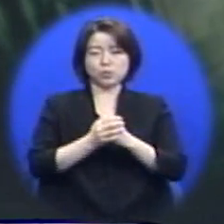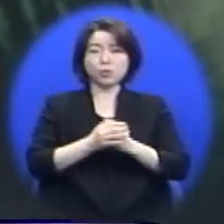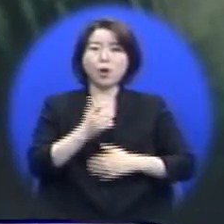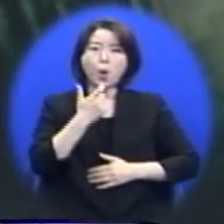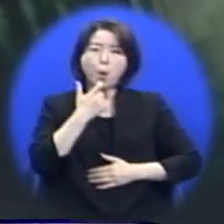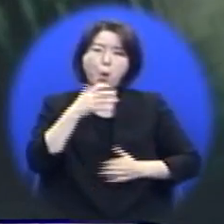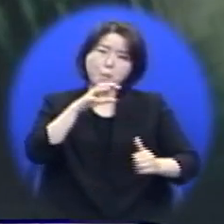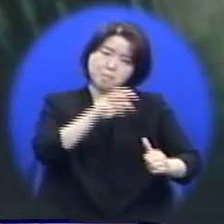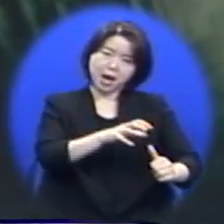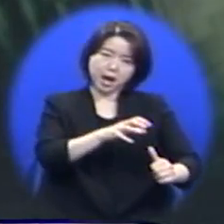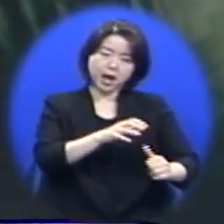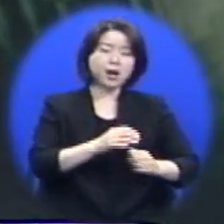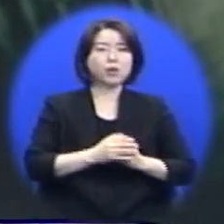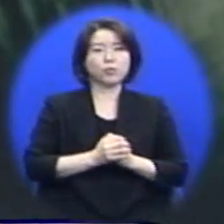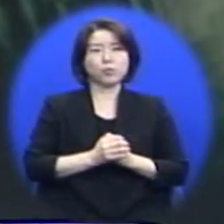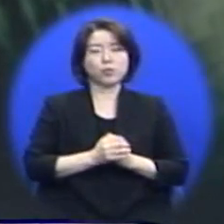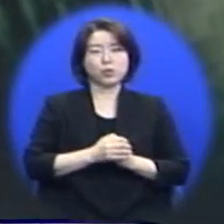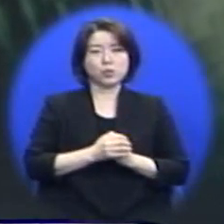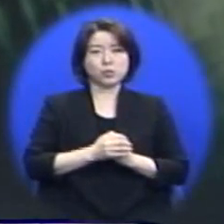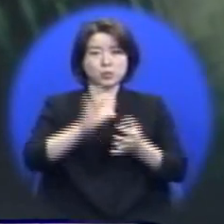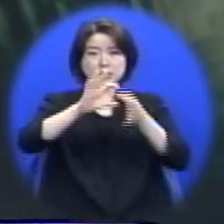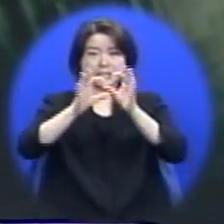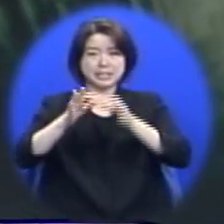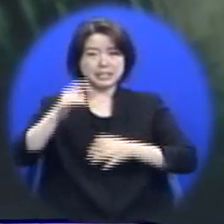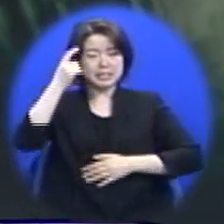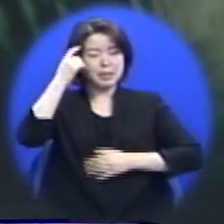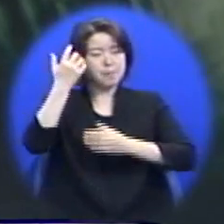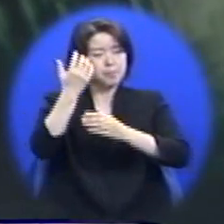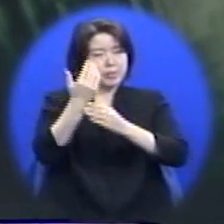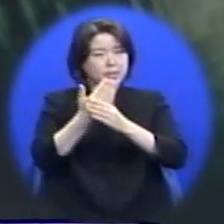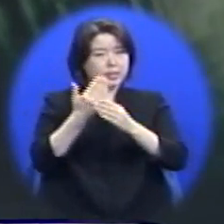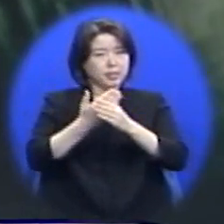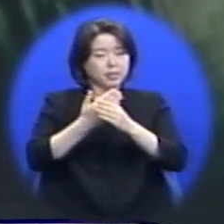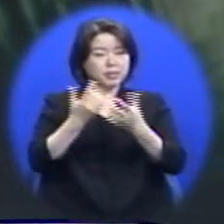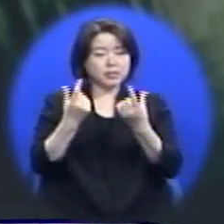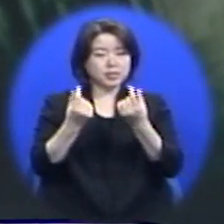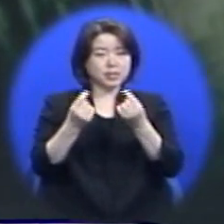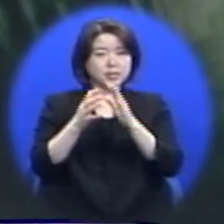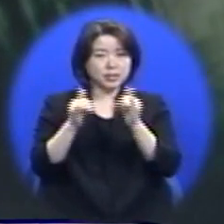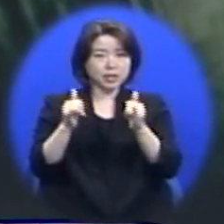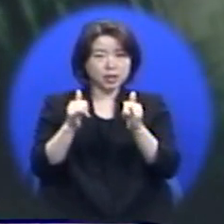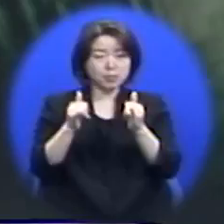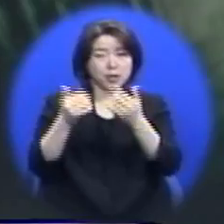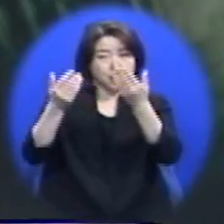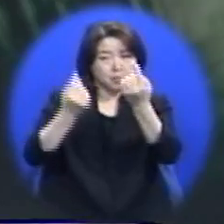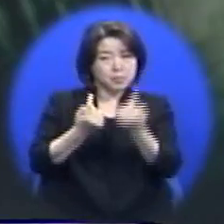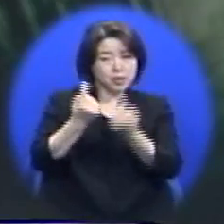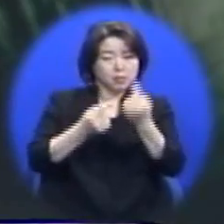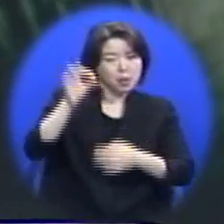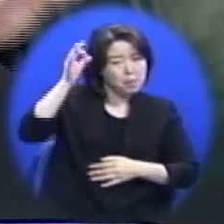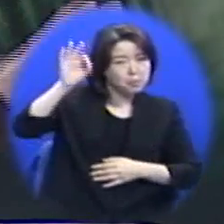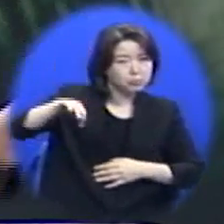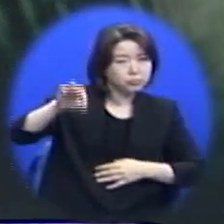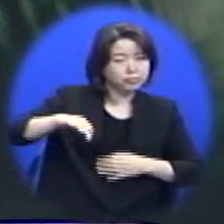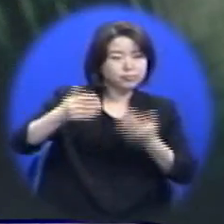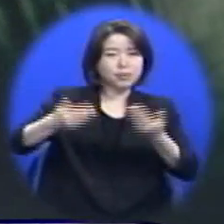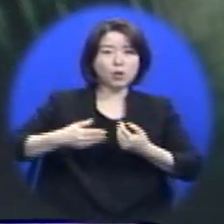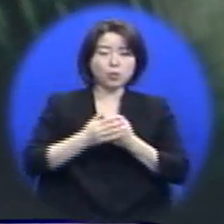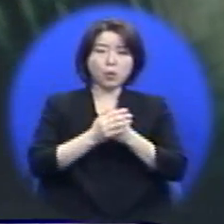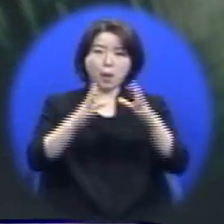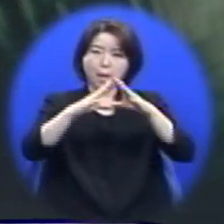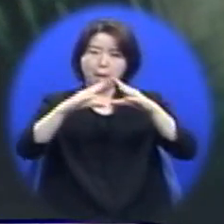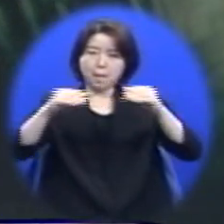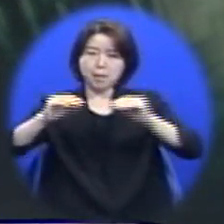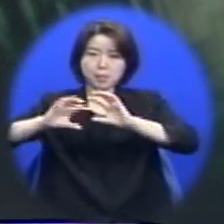받고 그리스 철학자들에 비하면 아주 무시를 당하고 바벨론이라는 나라에 완전히